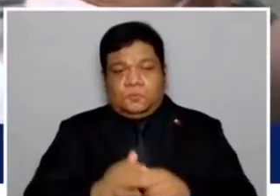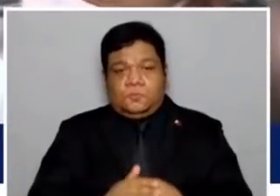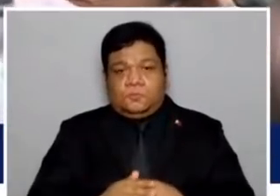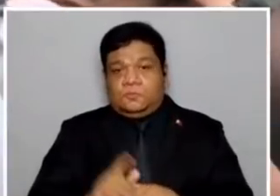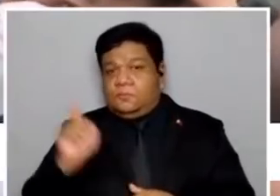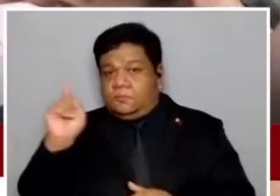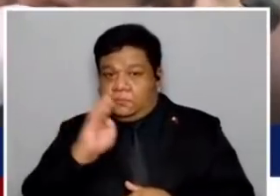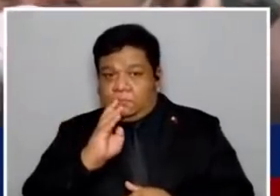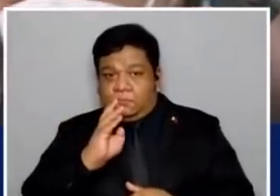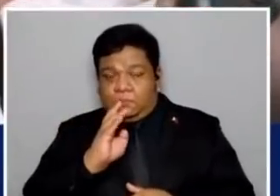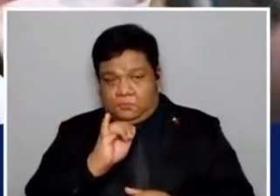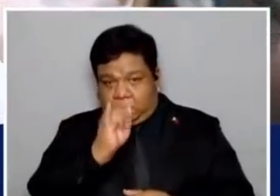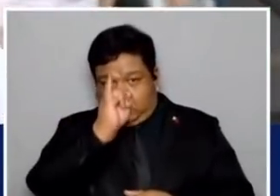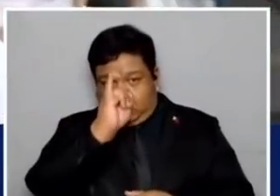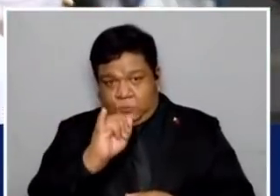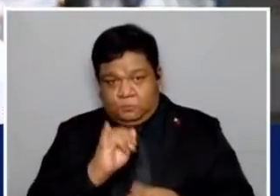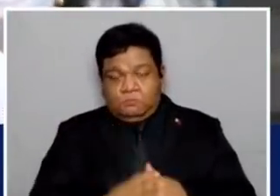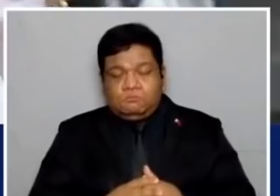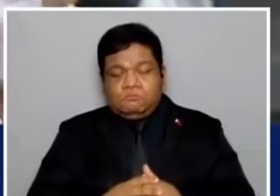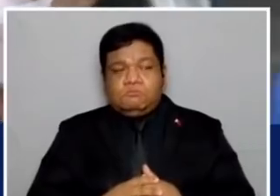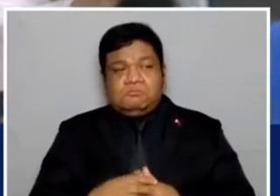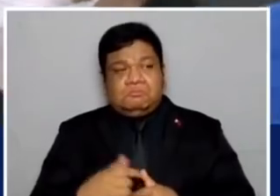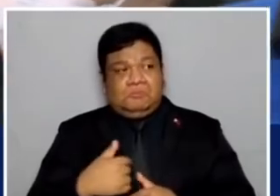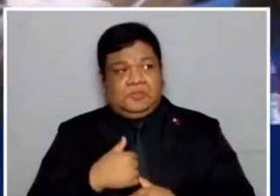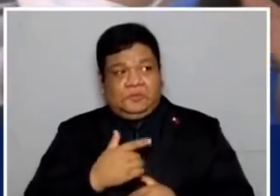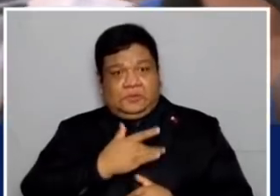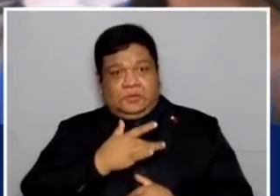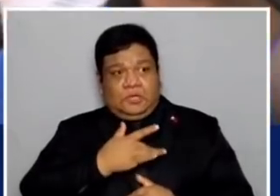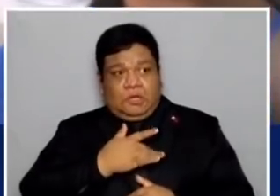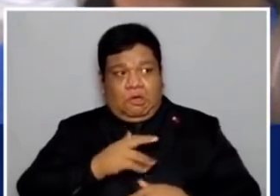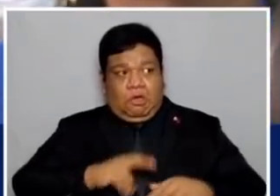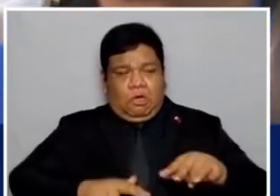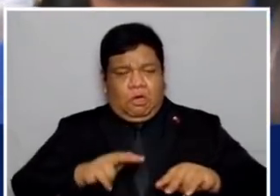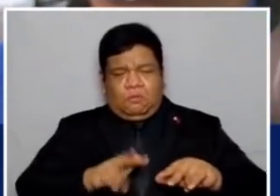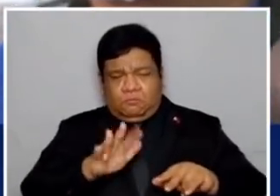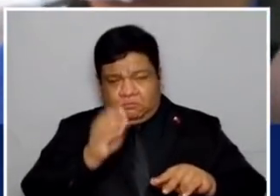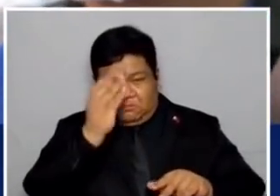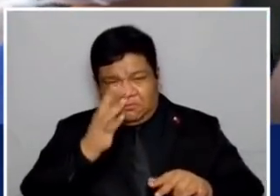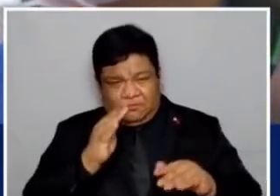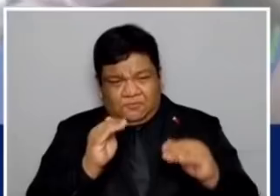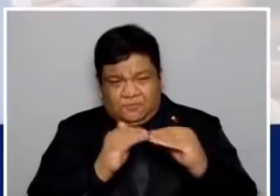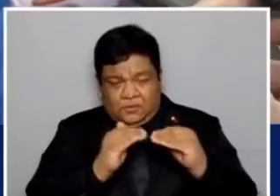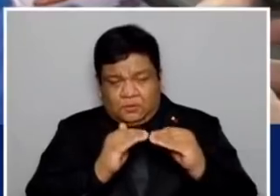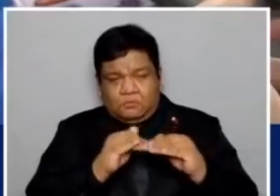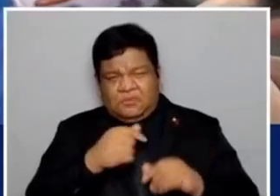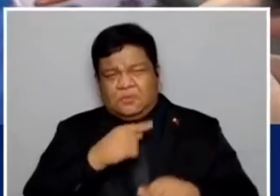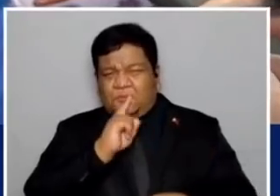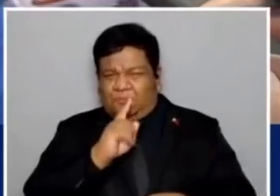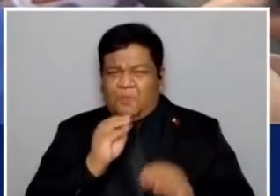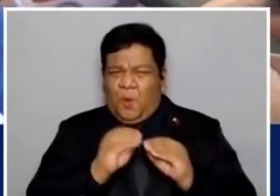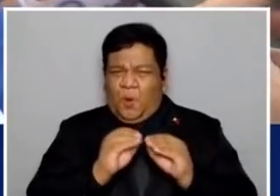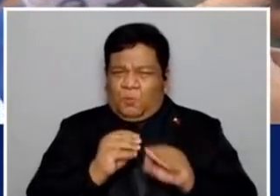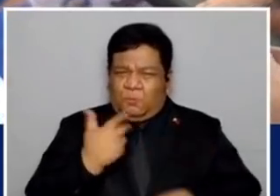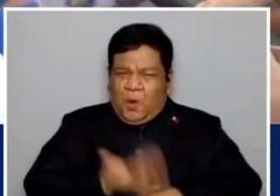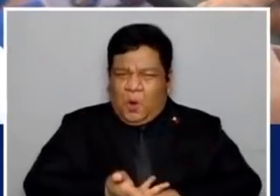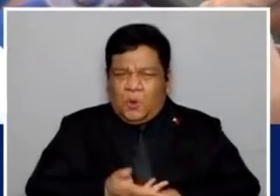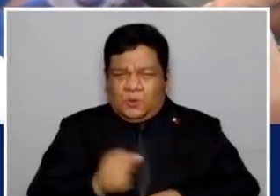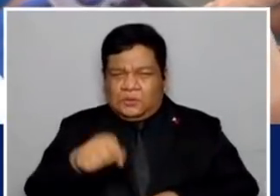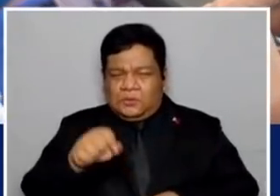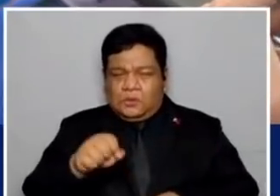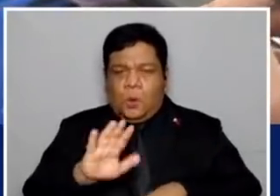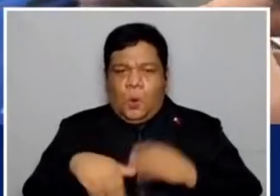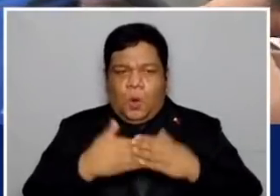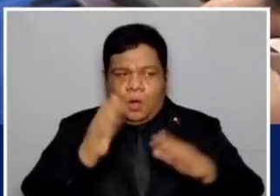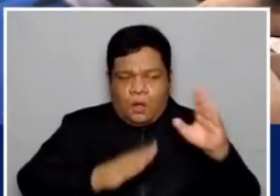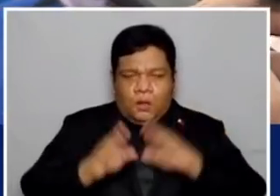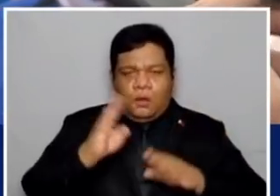just to be fair to you, ay siyempre, lalong hihirap ang laban ko. Lahat ng krisis, pandemya,